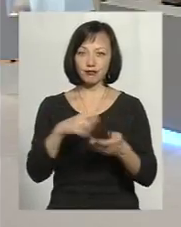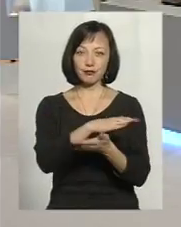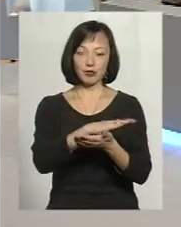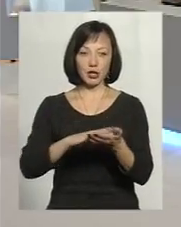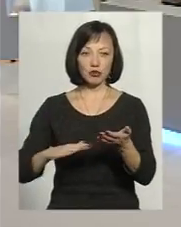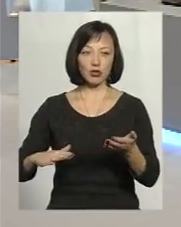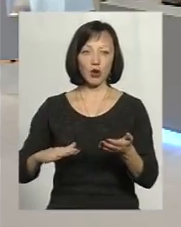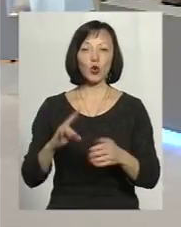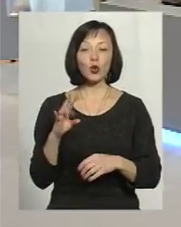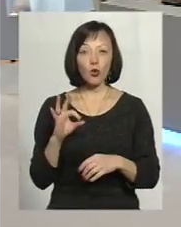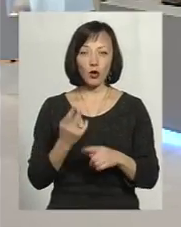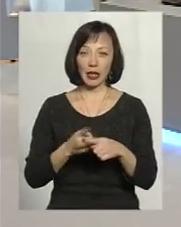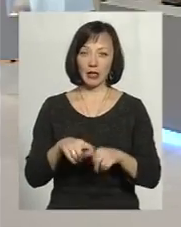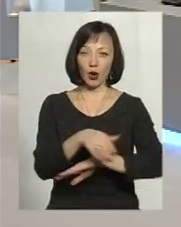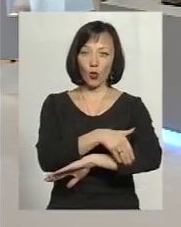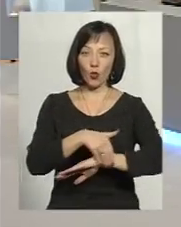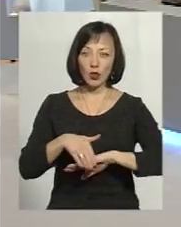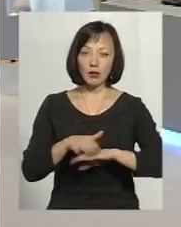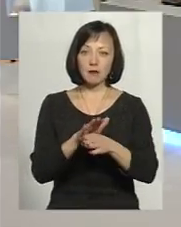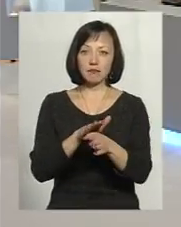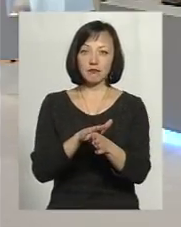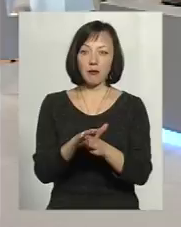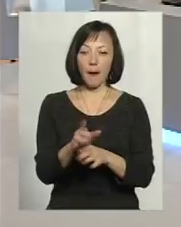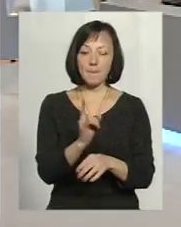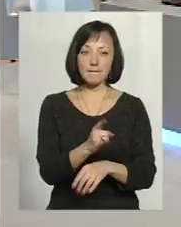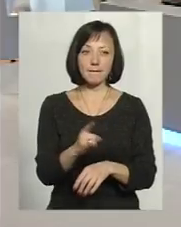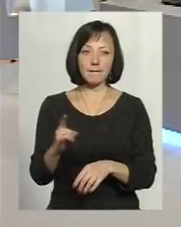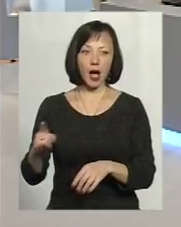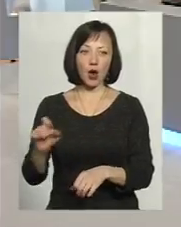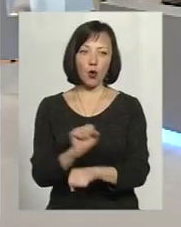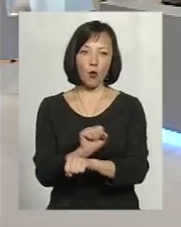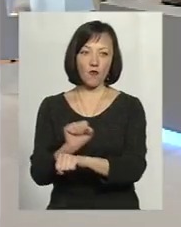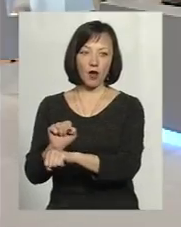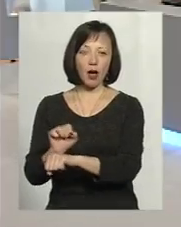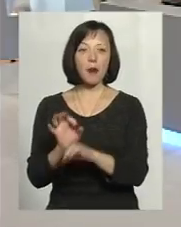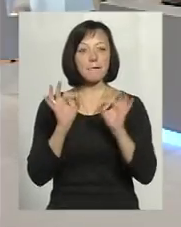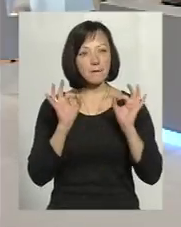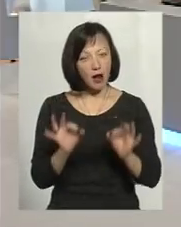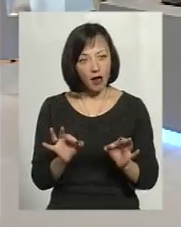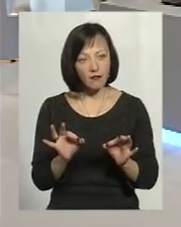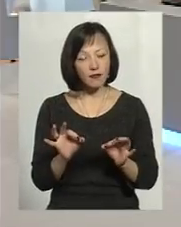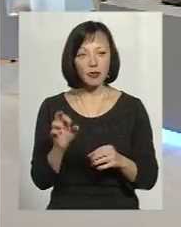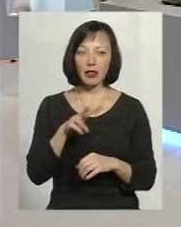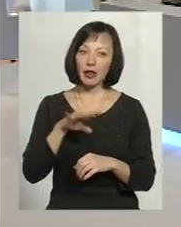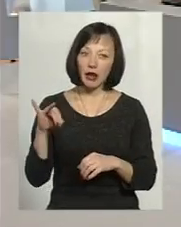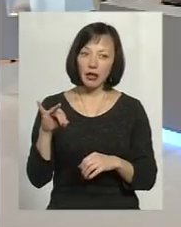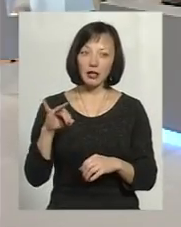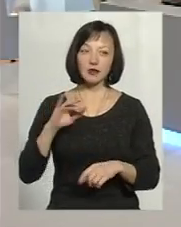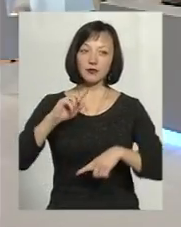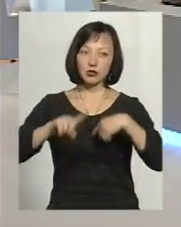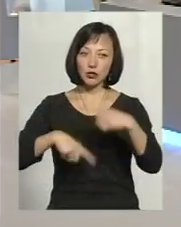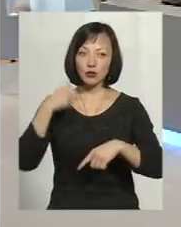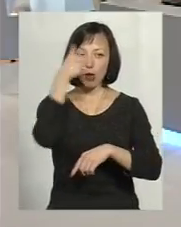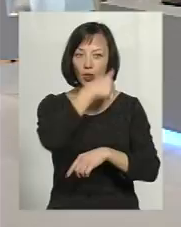продолжают торговать, но на этой улице там сплошная парковка. Правда ли, что в следующем году